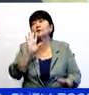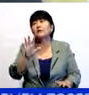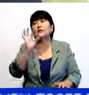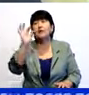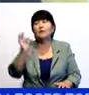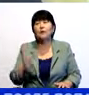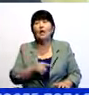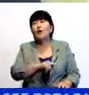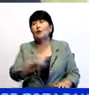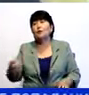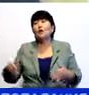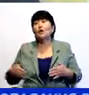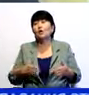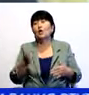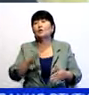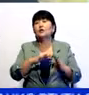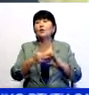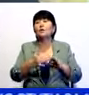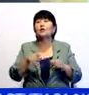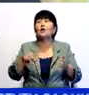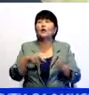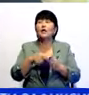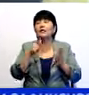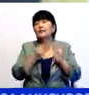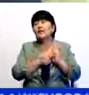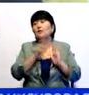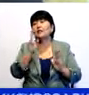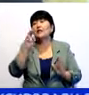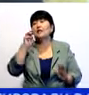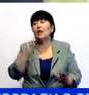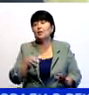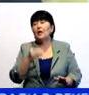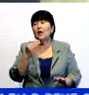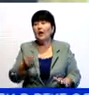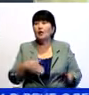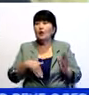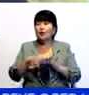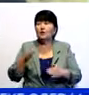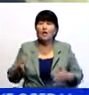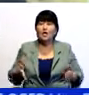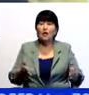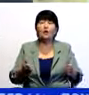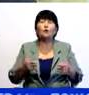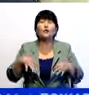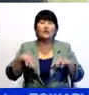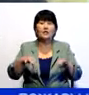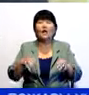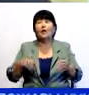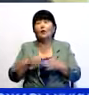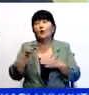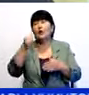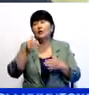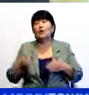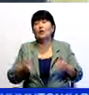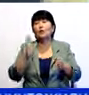85%. Протяженность дороги между поселком и городом 7 километров. Она улучшит дорожное сообщение. До конца года